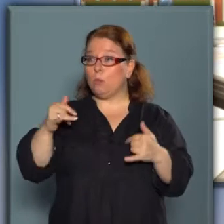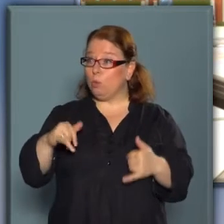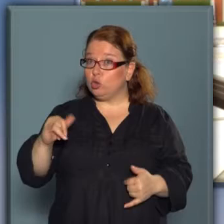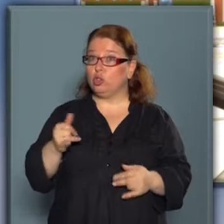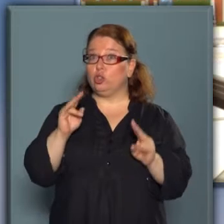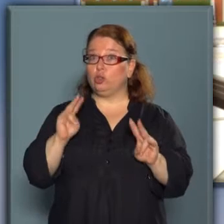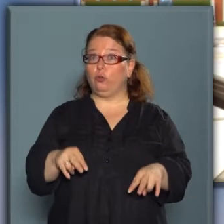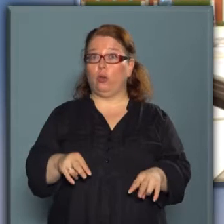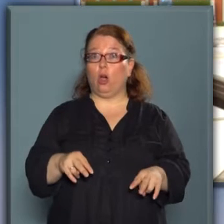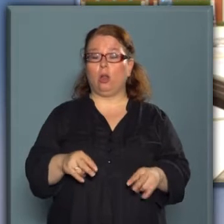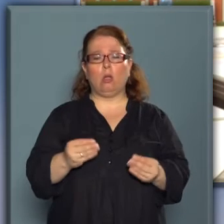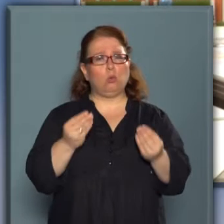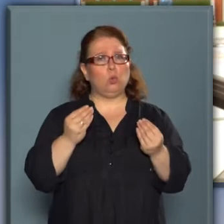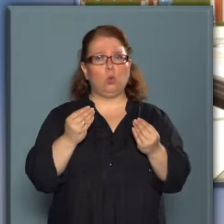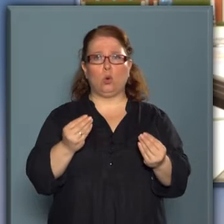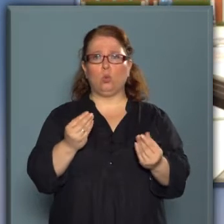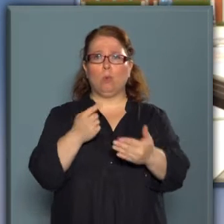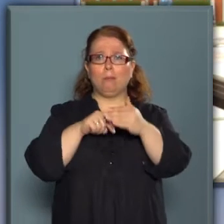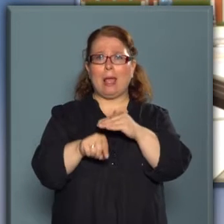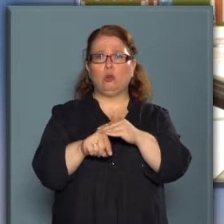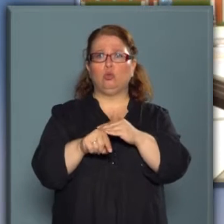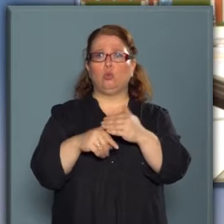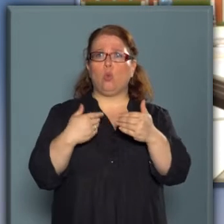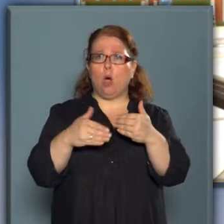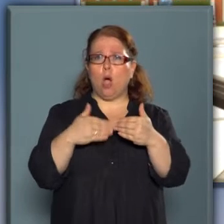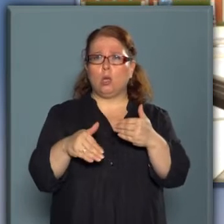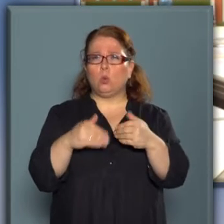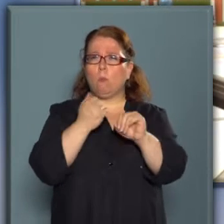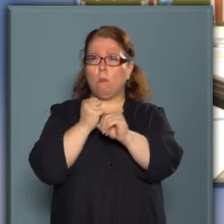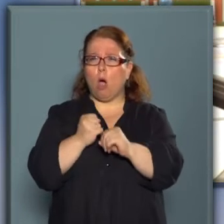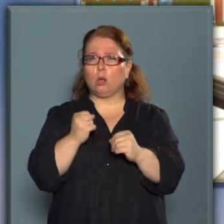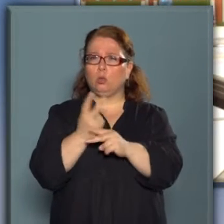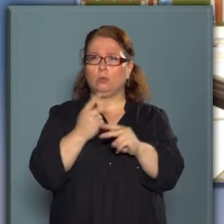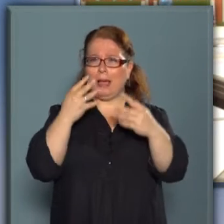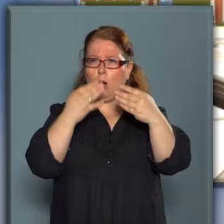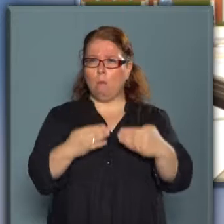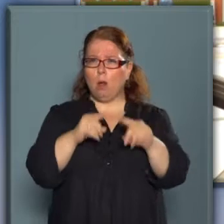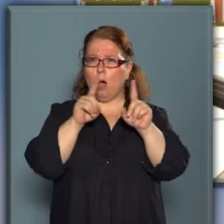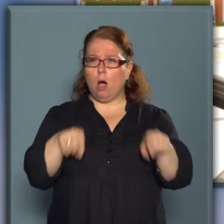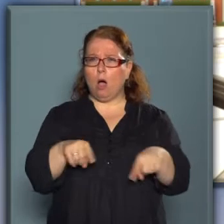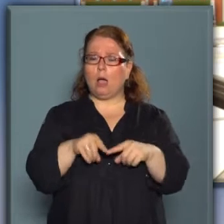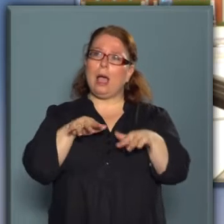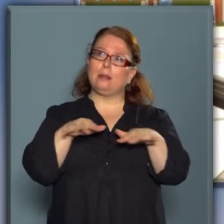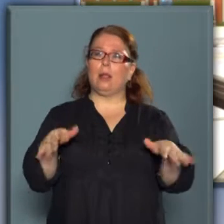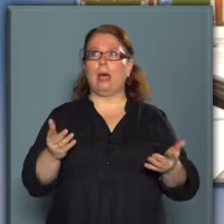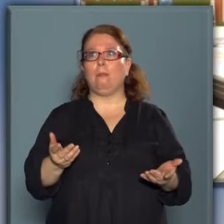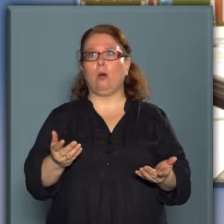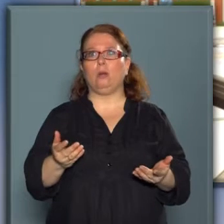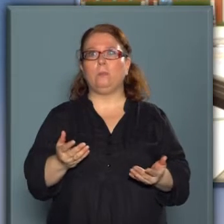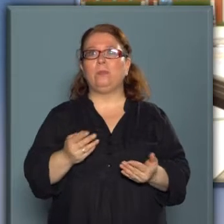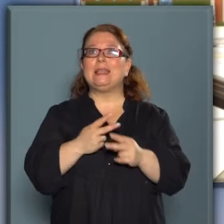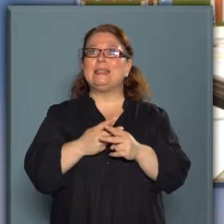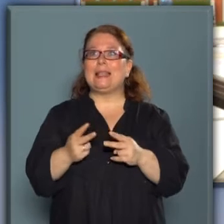is vannak gyönyörű belső ajtók maratott üvegablakkal, általában egy